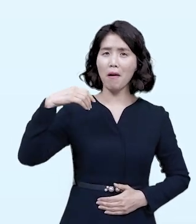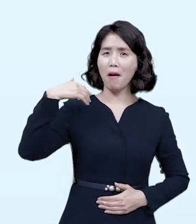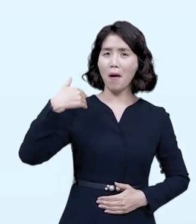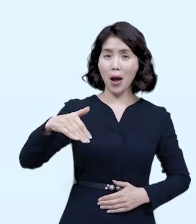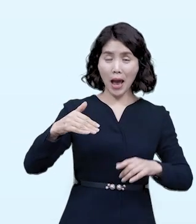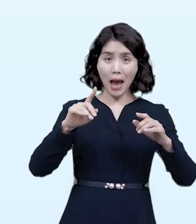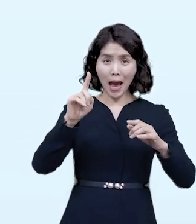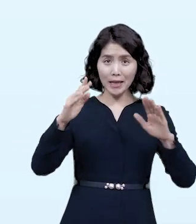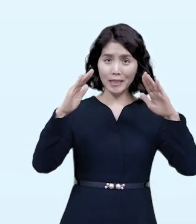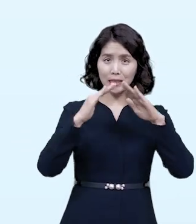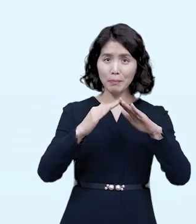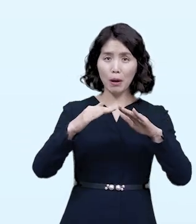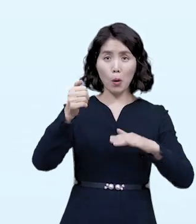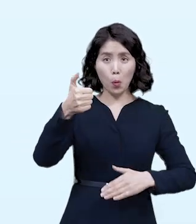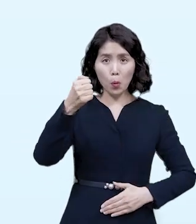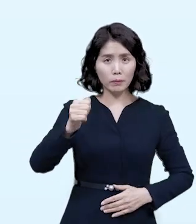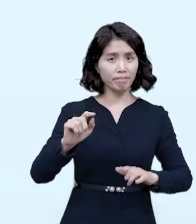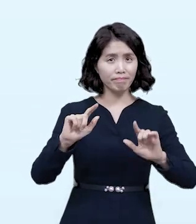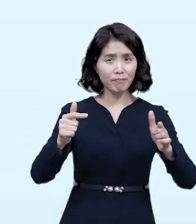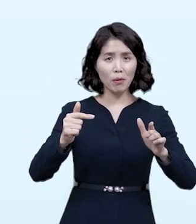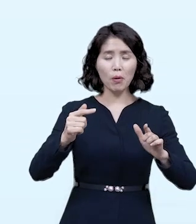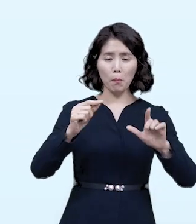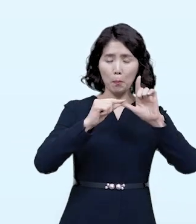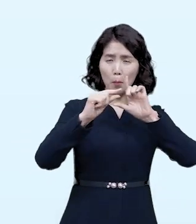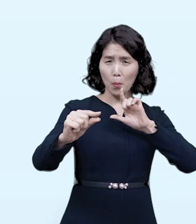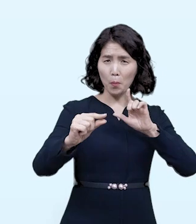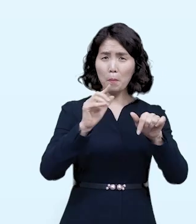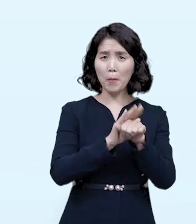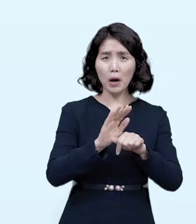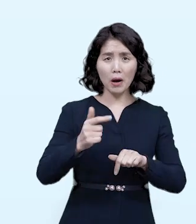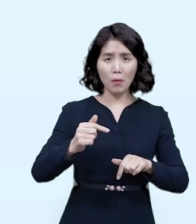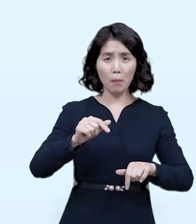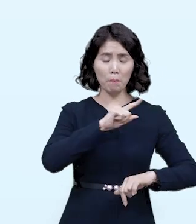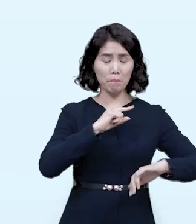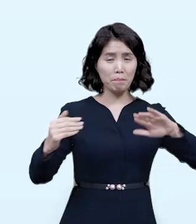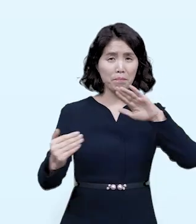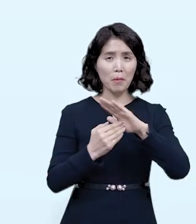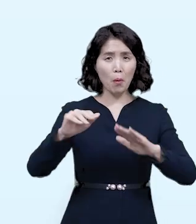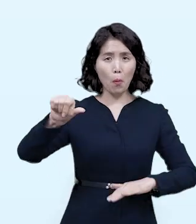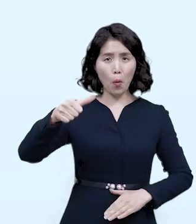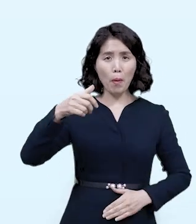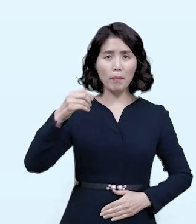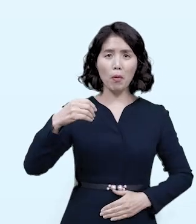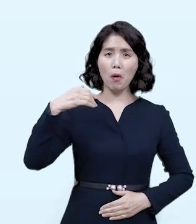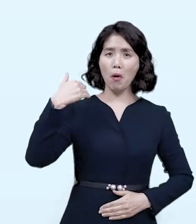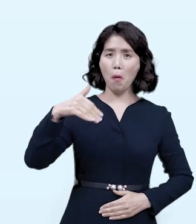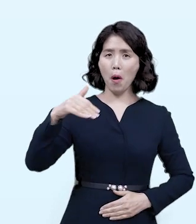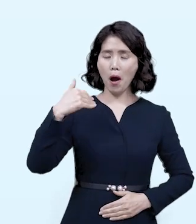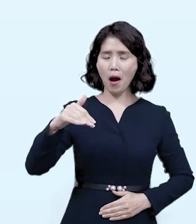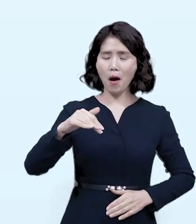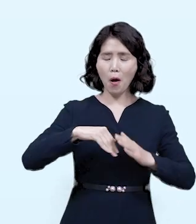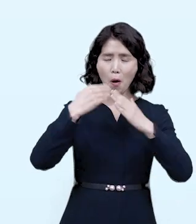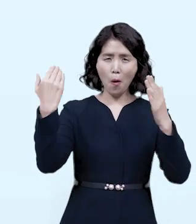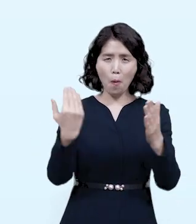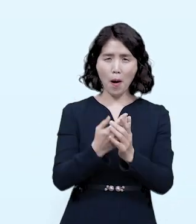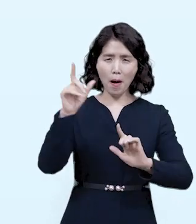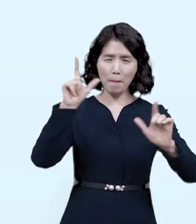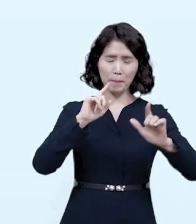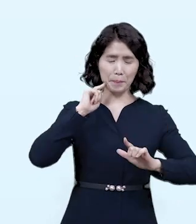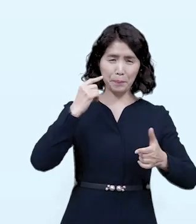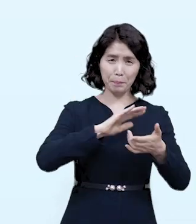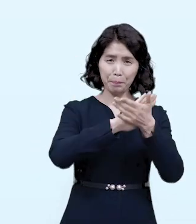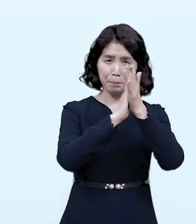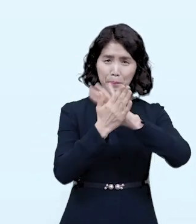500만 원이요? 한 가구당 뭐 50만 원 아니고 그냥 일부 수리 비용 아니고 최대 500만 원이면 외부 경관이 그냥